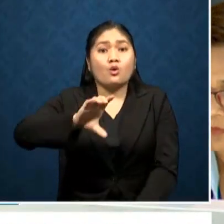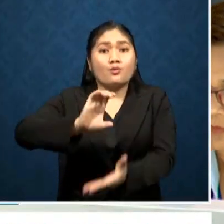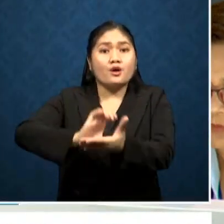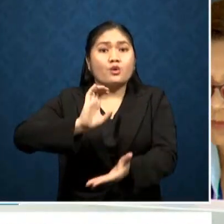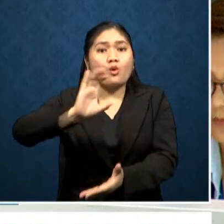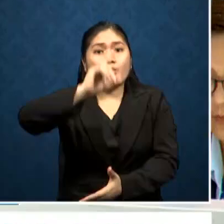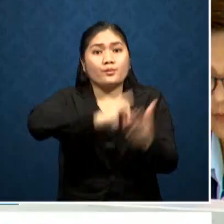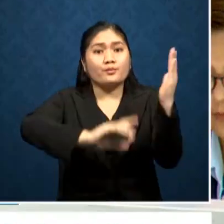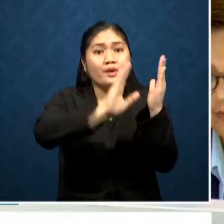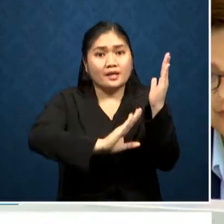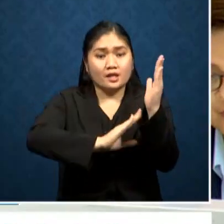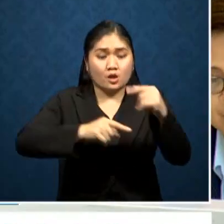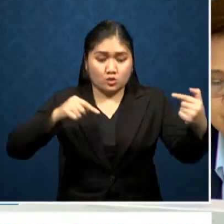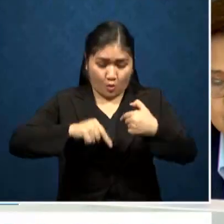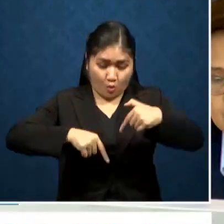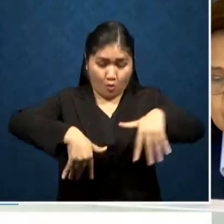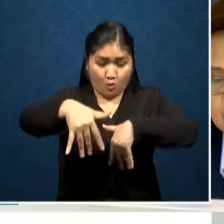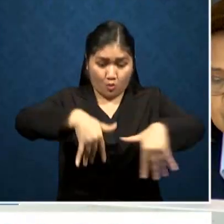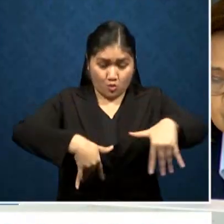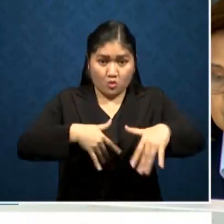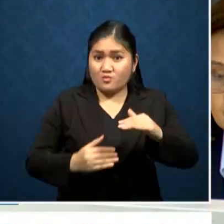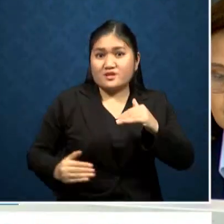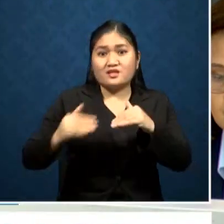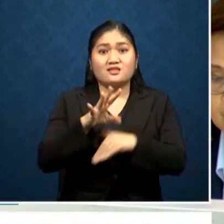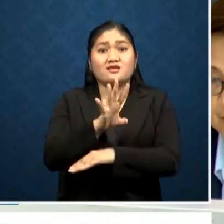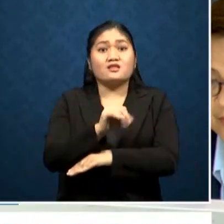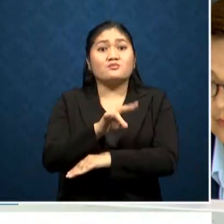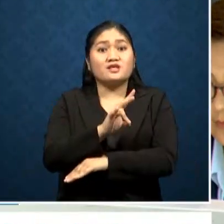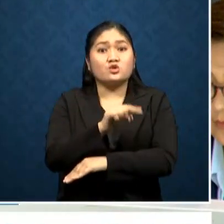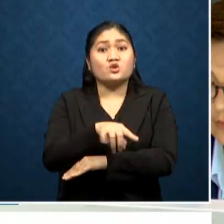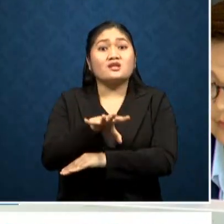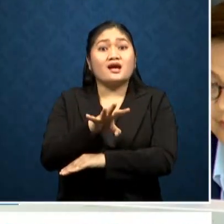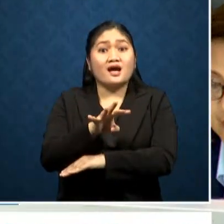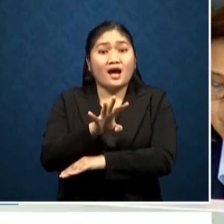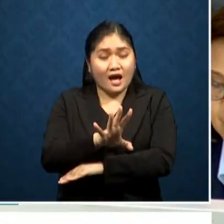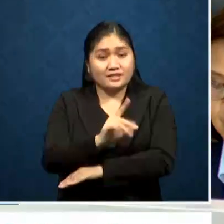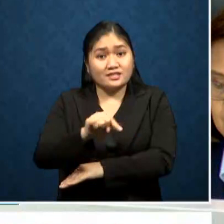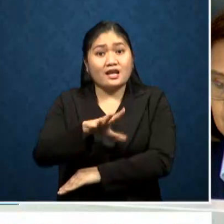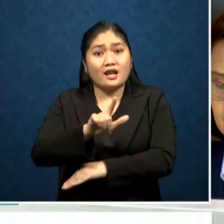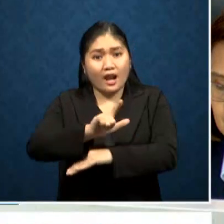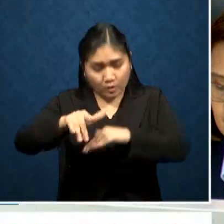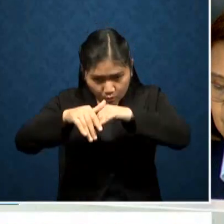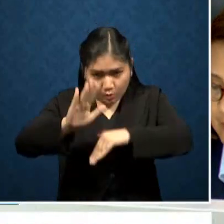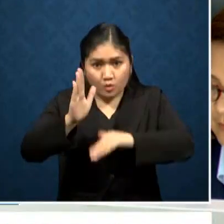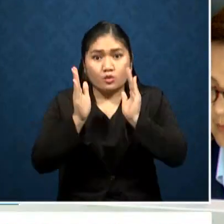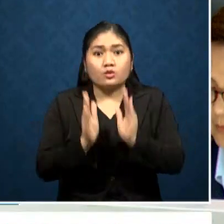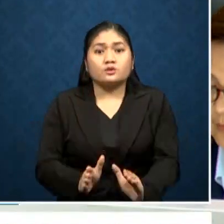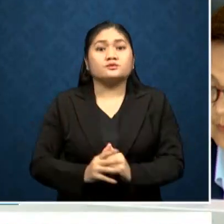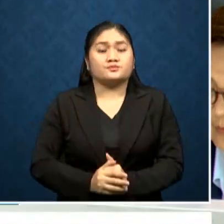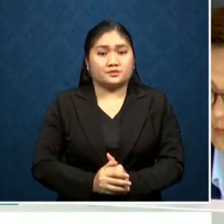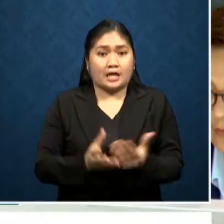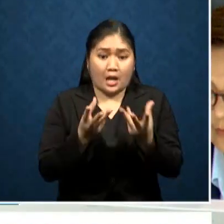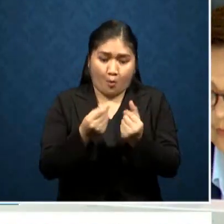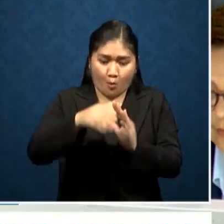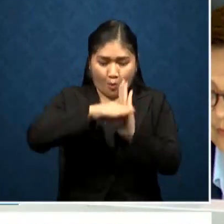โยขอบคุมประจัชนผู้มี 47.547 ล้านคนโยมีรายระยะงบประมาณ